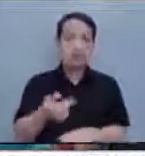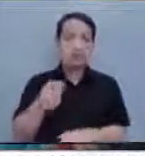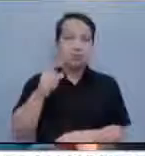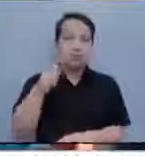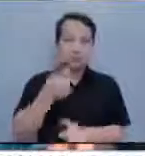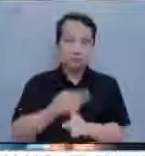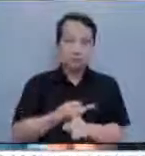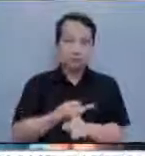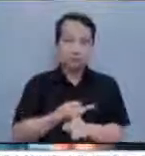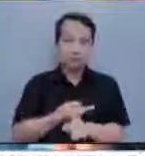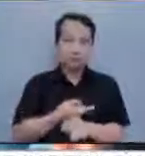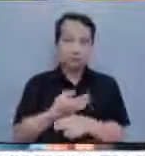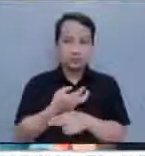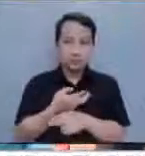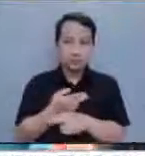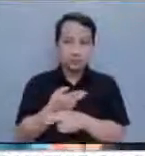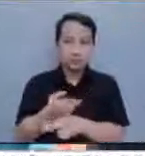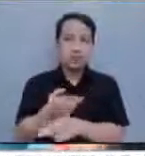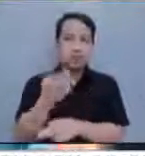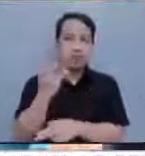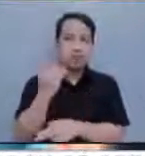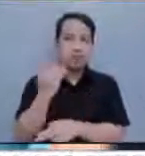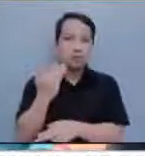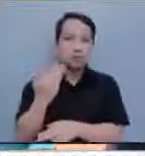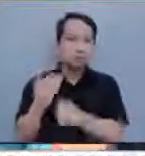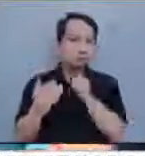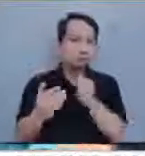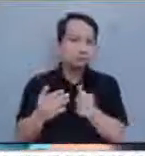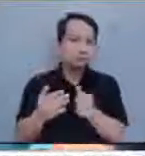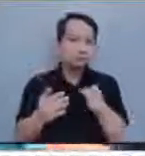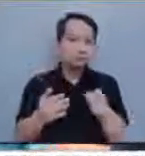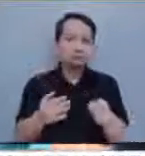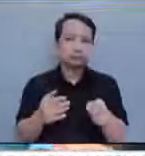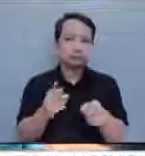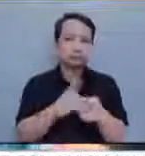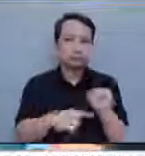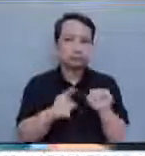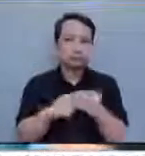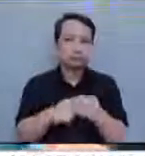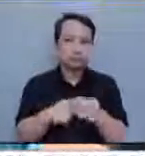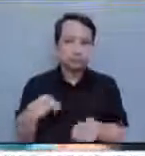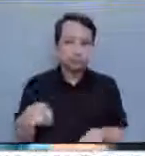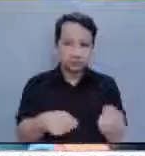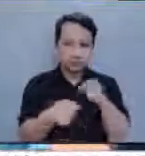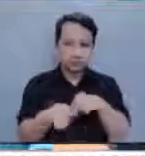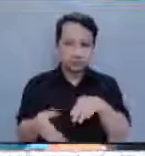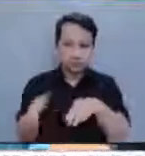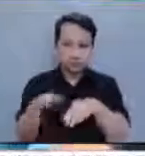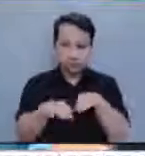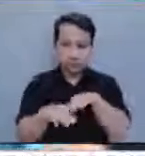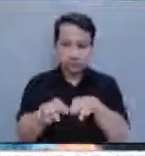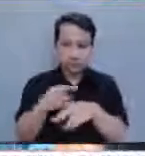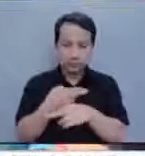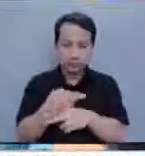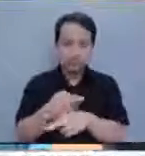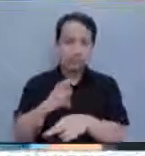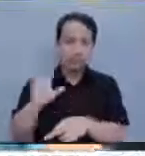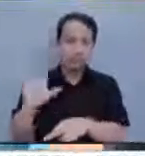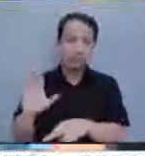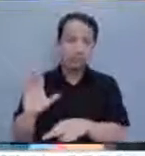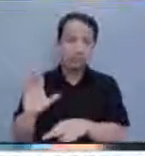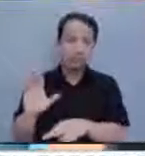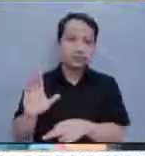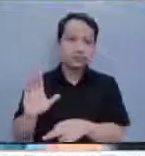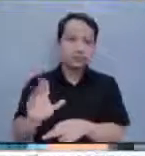ang pagsasayos ito dahil hindi lang basta-basta o hindi tapal-tapal lang ang kanilang gagawing repair. Ang sabi nila ay